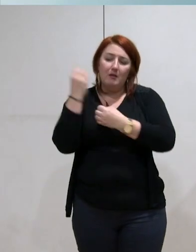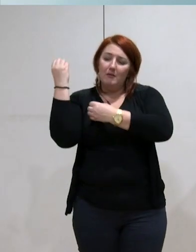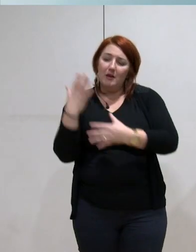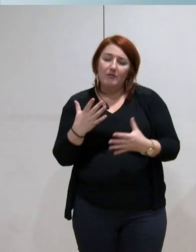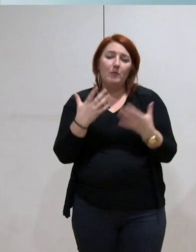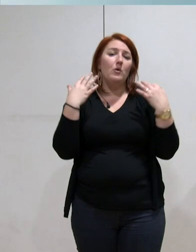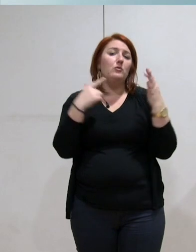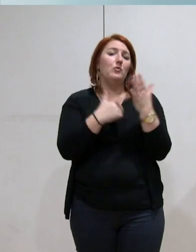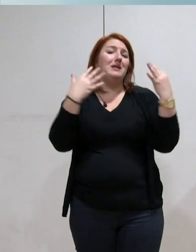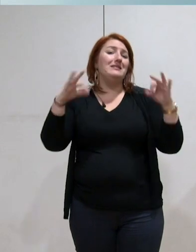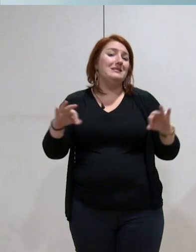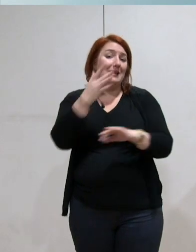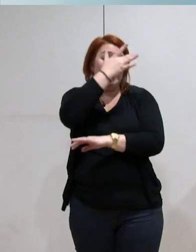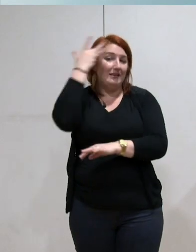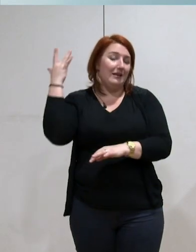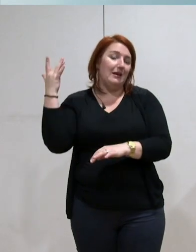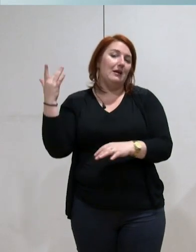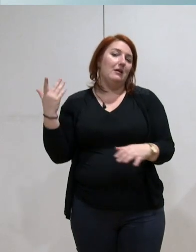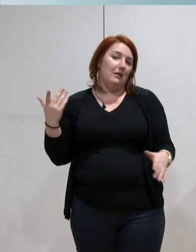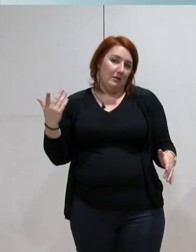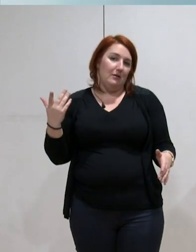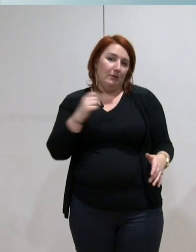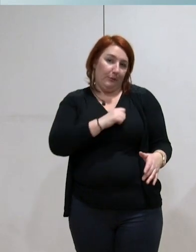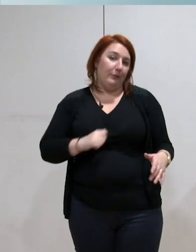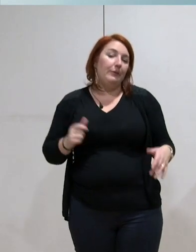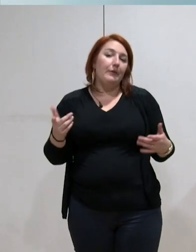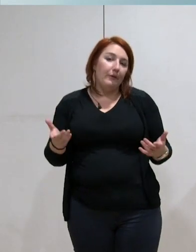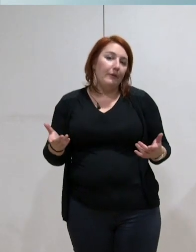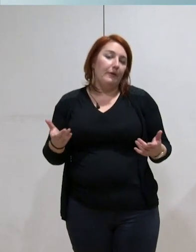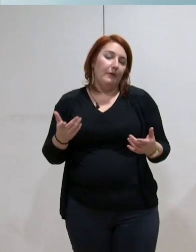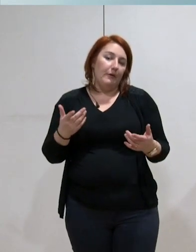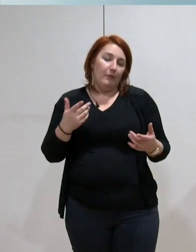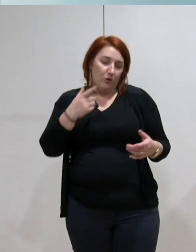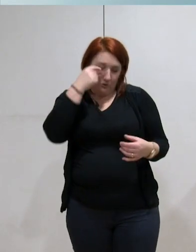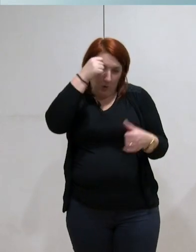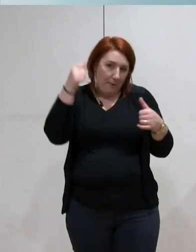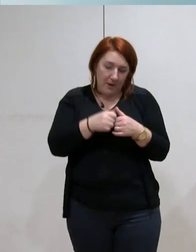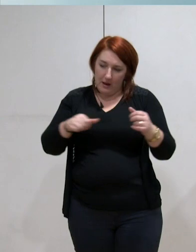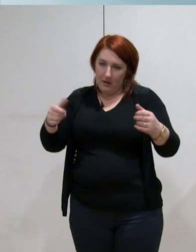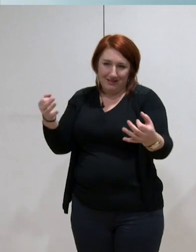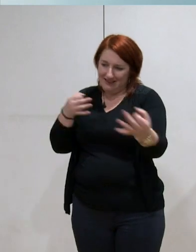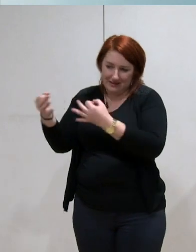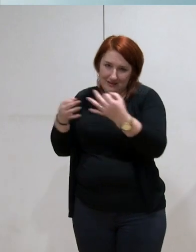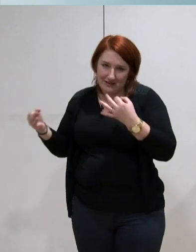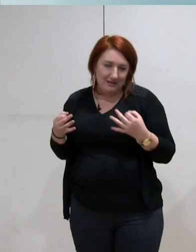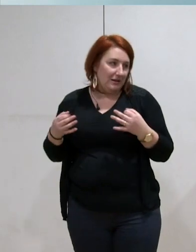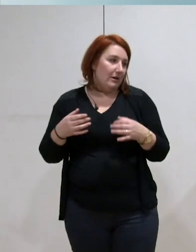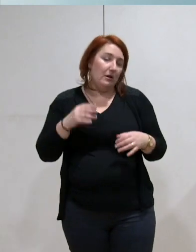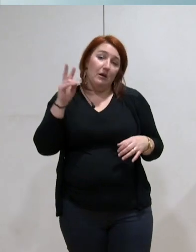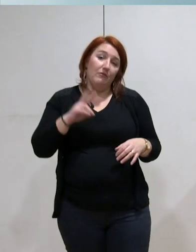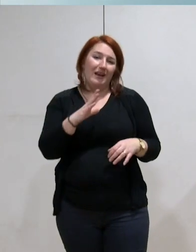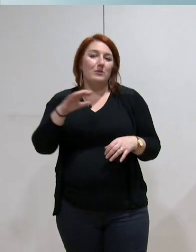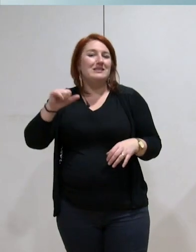l'été 2010 et où quand la réponse qui avait été faite de dire que le CCS qui n'est quand même pas n'importe quel établissement public